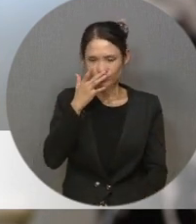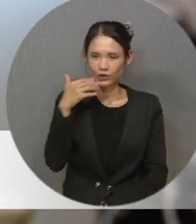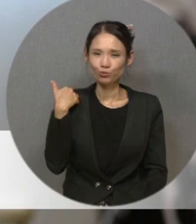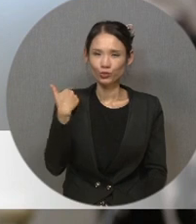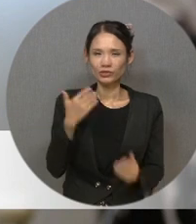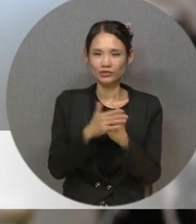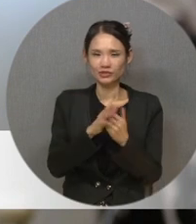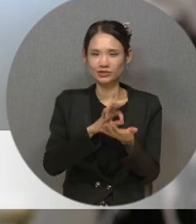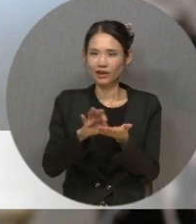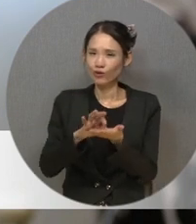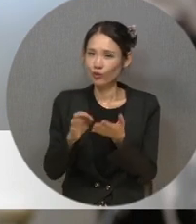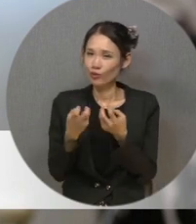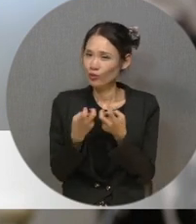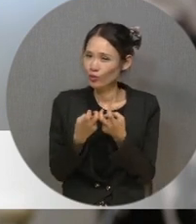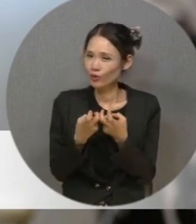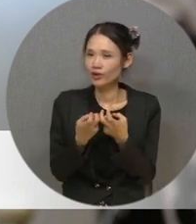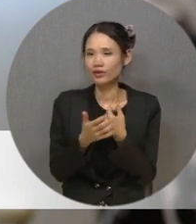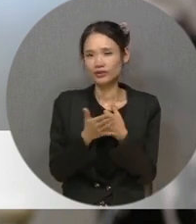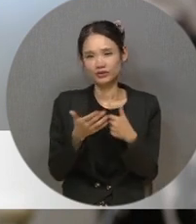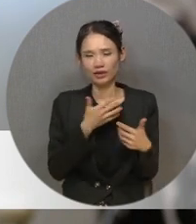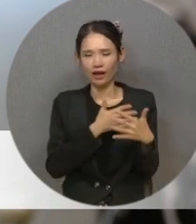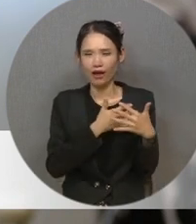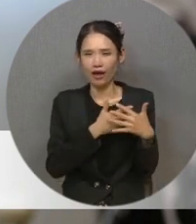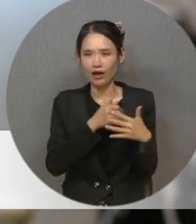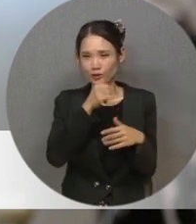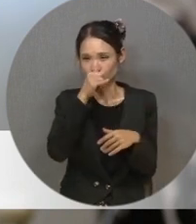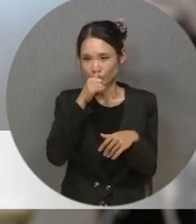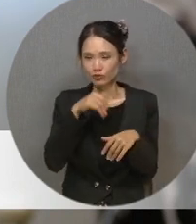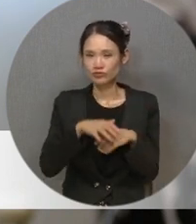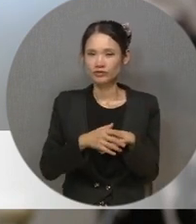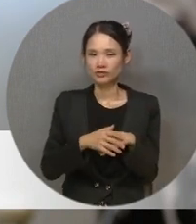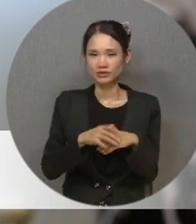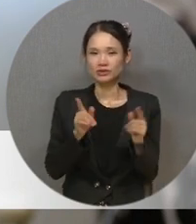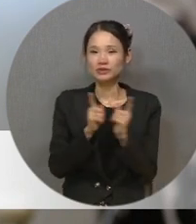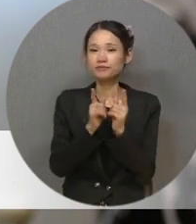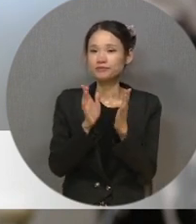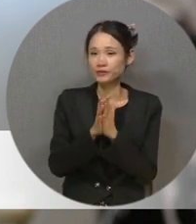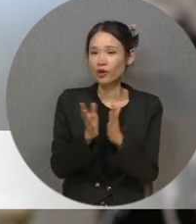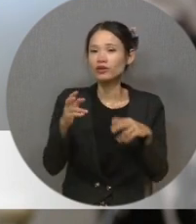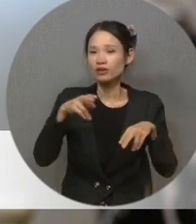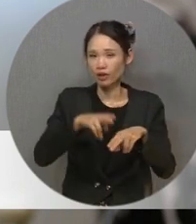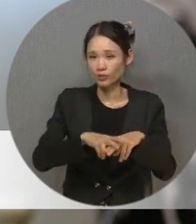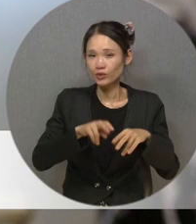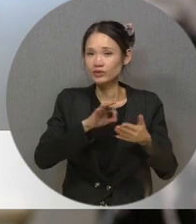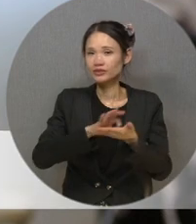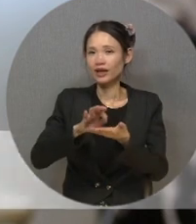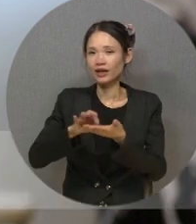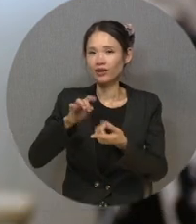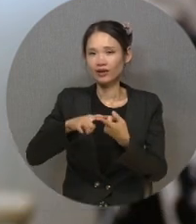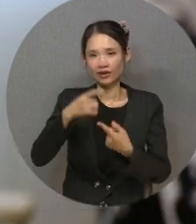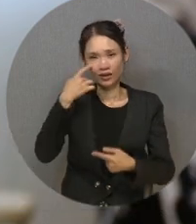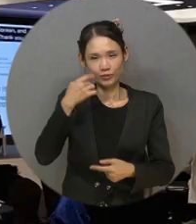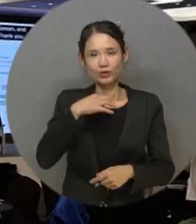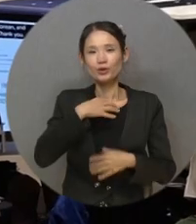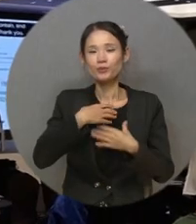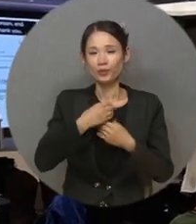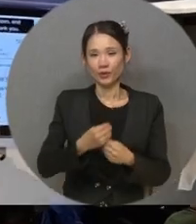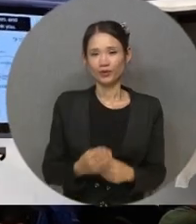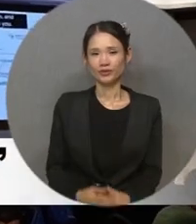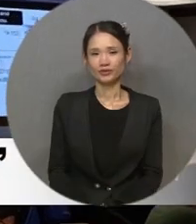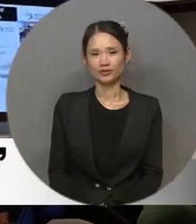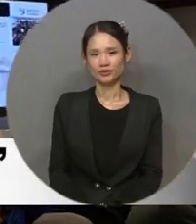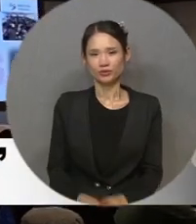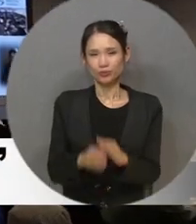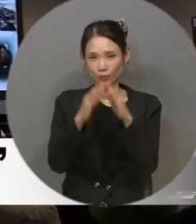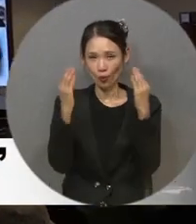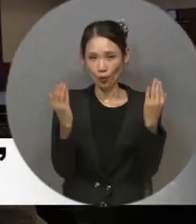어떻게 사용해야 될지 두려운 마음이 있었는데 직접 제가 시승해보고 사용을 해보니까 너무 편하더라고요.